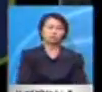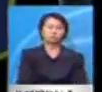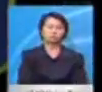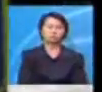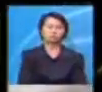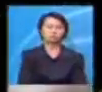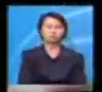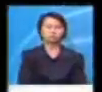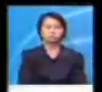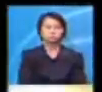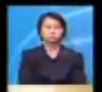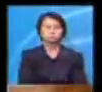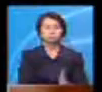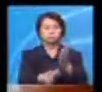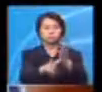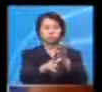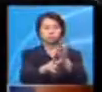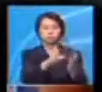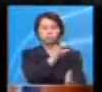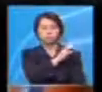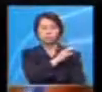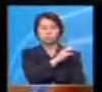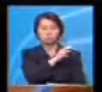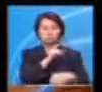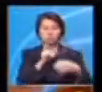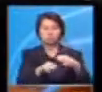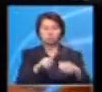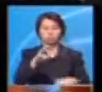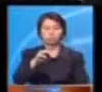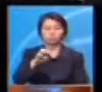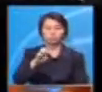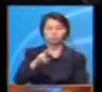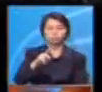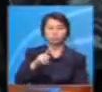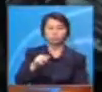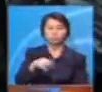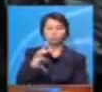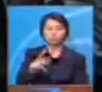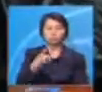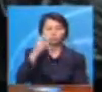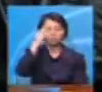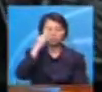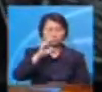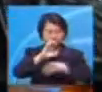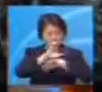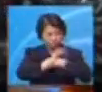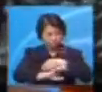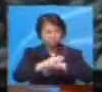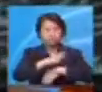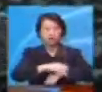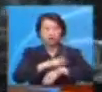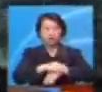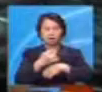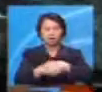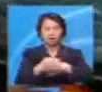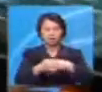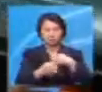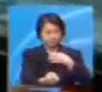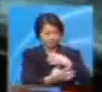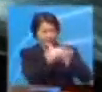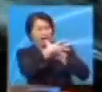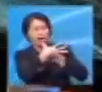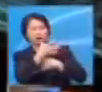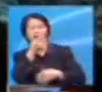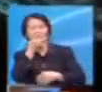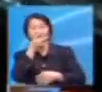terkejut penolong jurulatih penjaga gol pasukan itu Mares dominiges turut mengalami kecederaan di tangan kiri dipercayai terkena